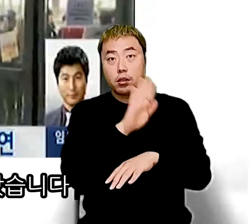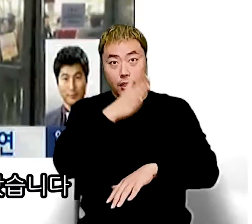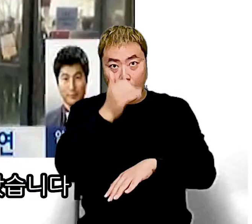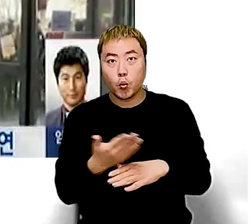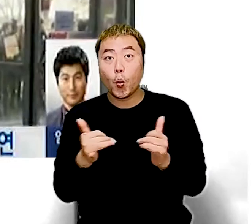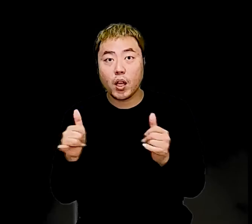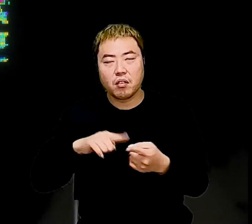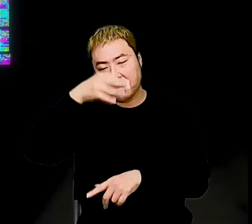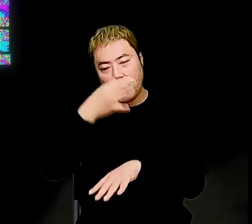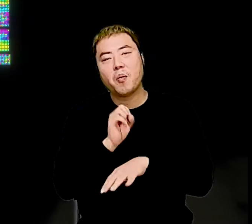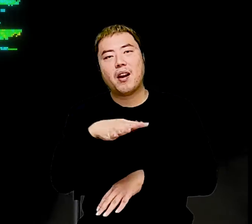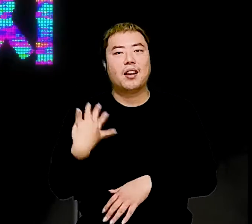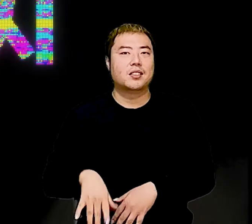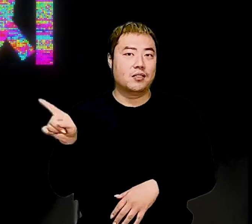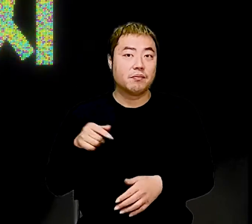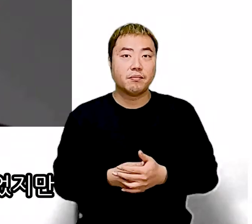사과하지 않았습니다.